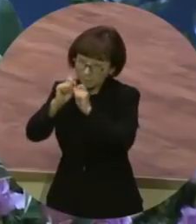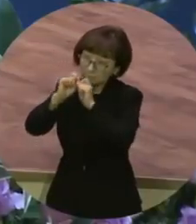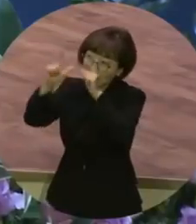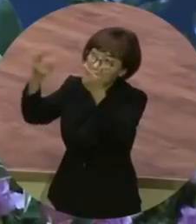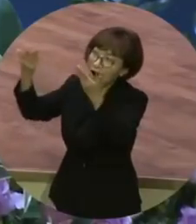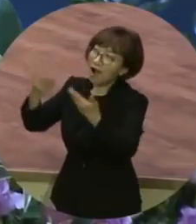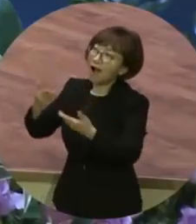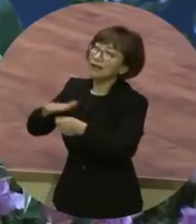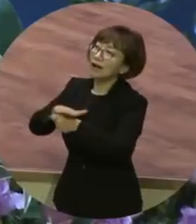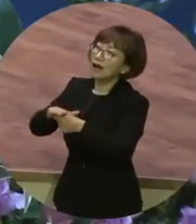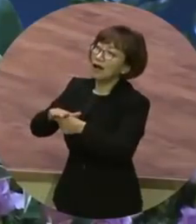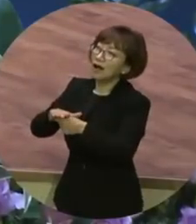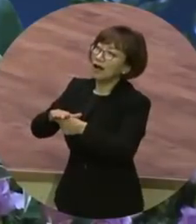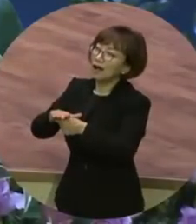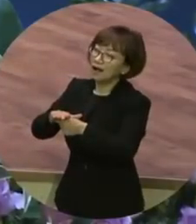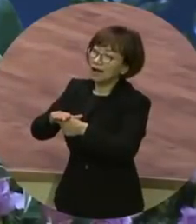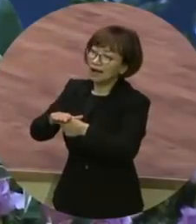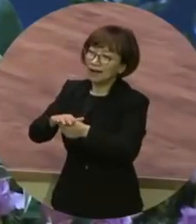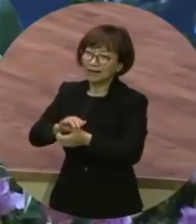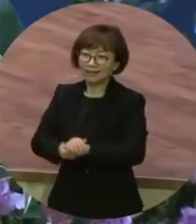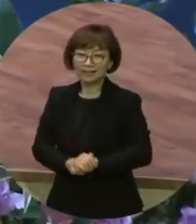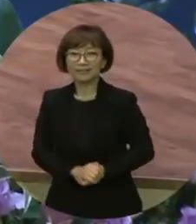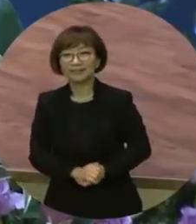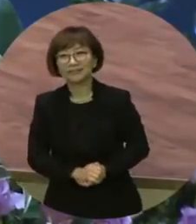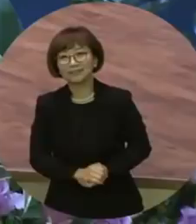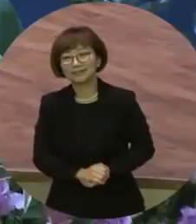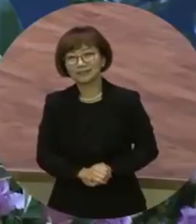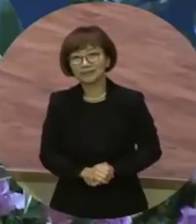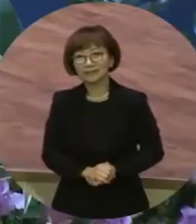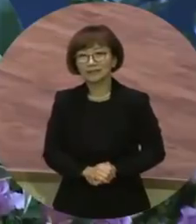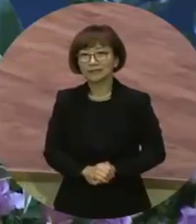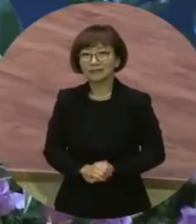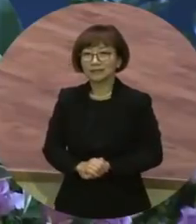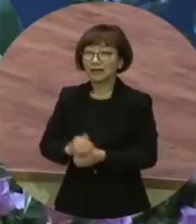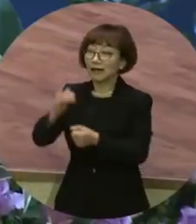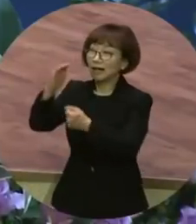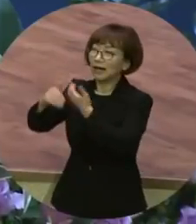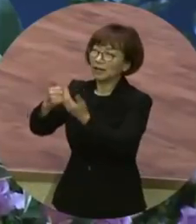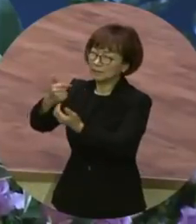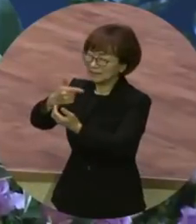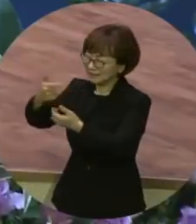그게 최고의 힘이라는 거. 더 이상 받을 것이 없다라는 고백이 나오게 되더라고요.